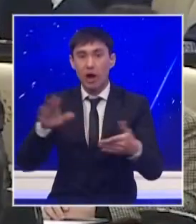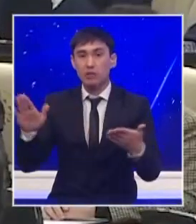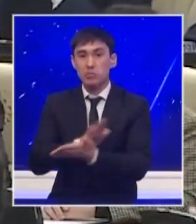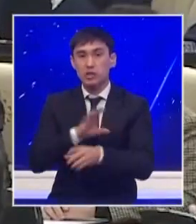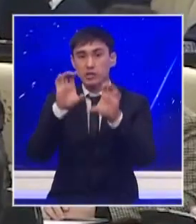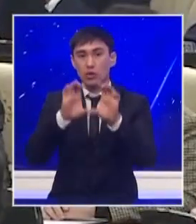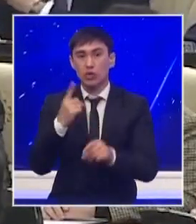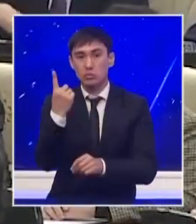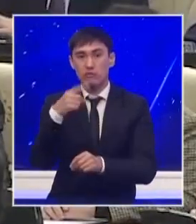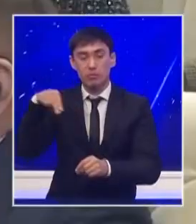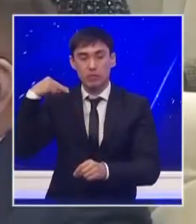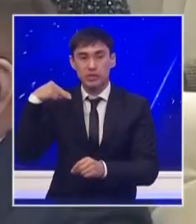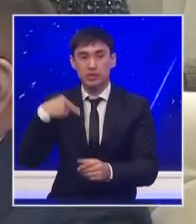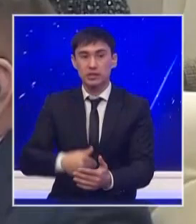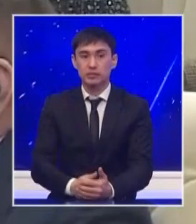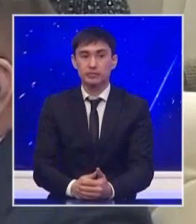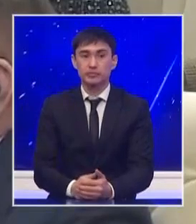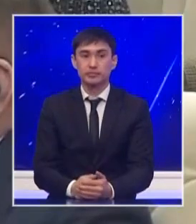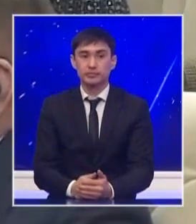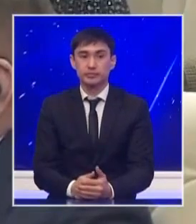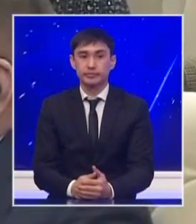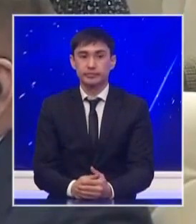закона о первом президенте Казахстан